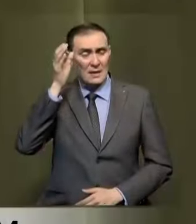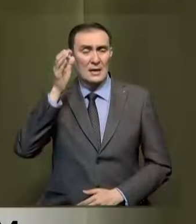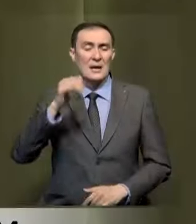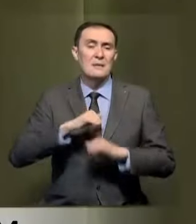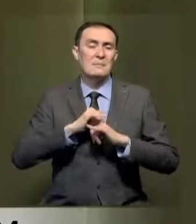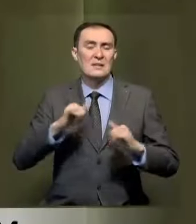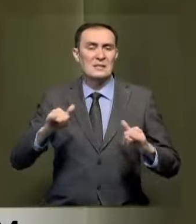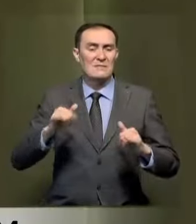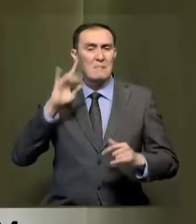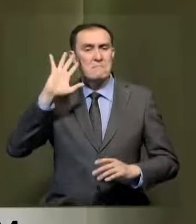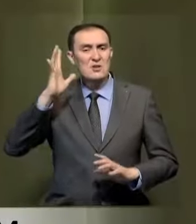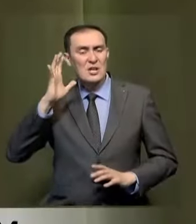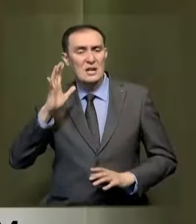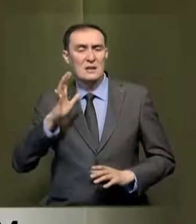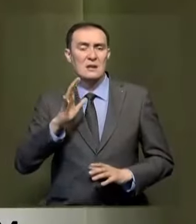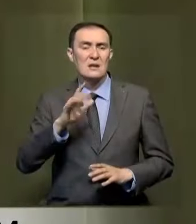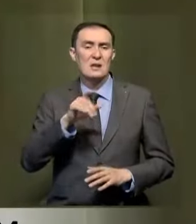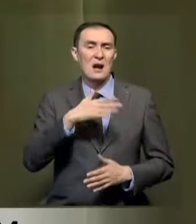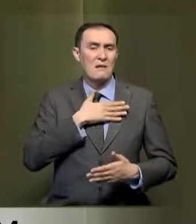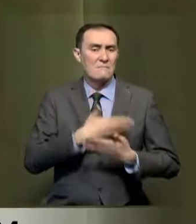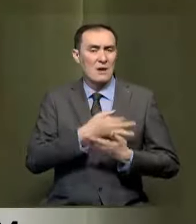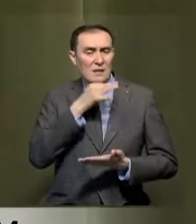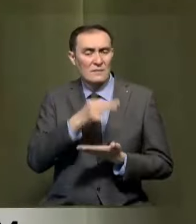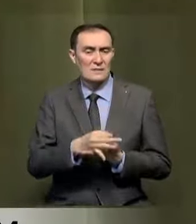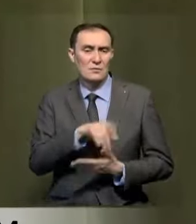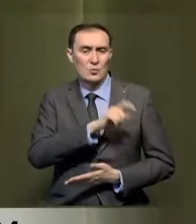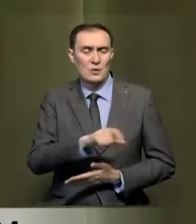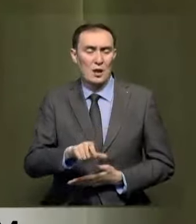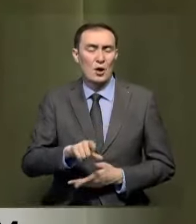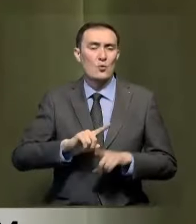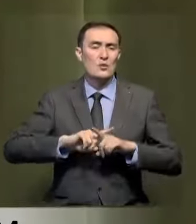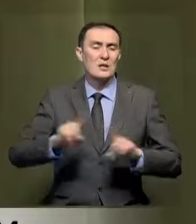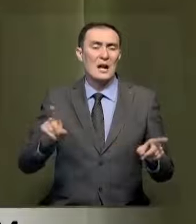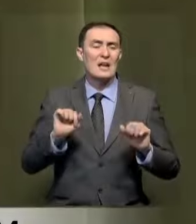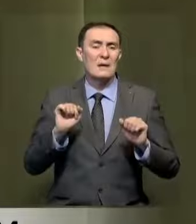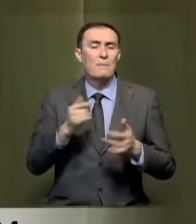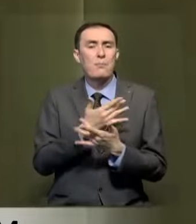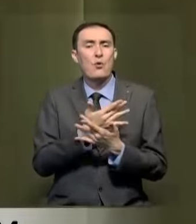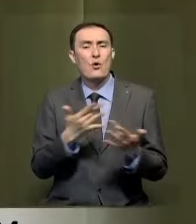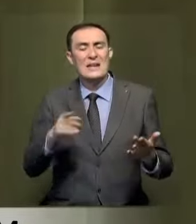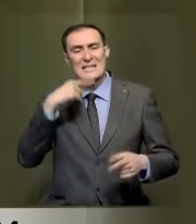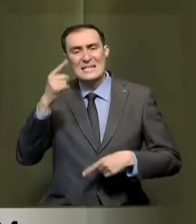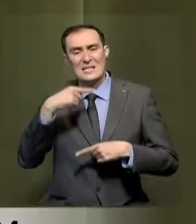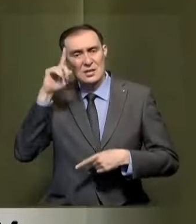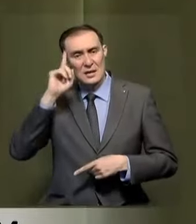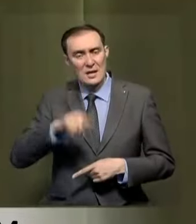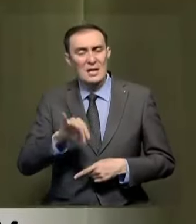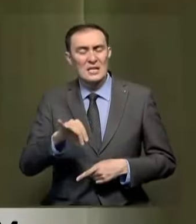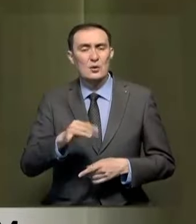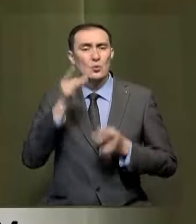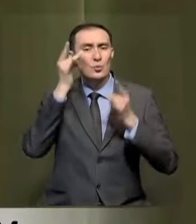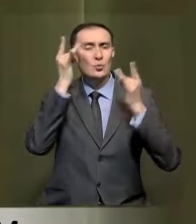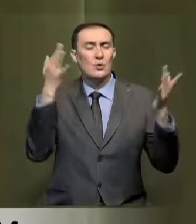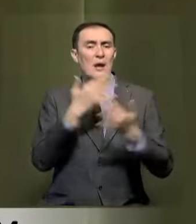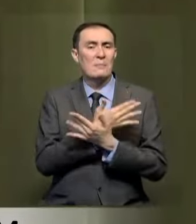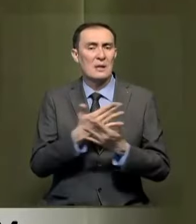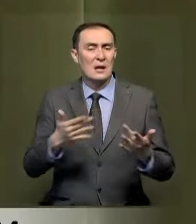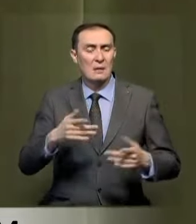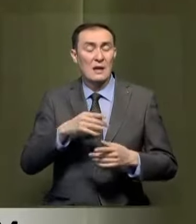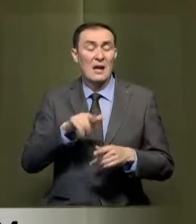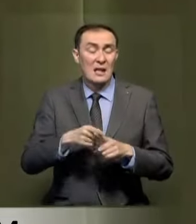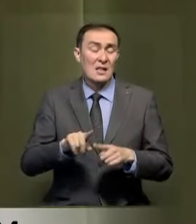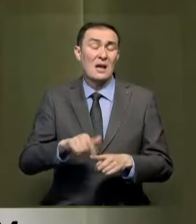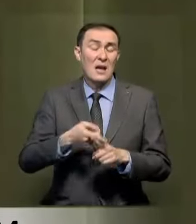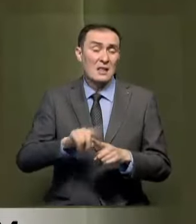прогрессивное мышление Гражданская ответственность уникальное поле язычи и культурное многообразие являются